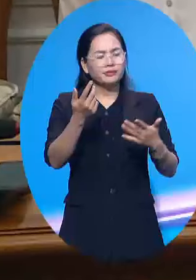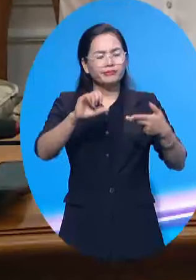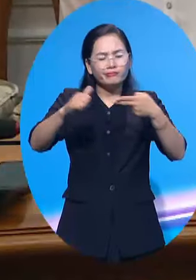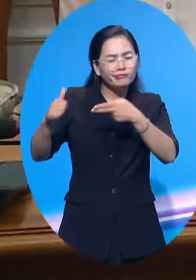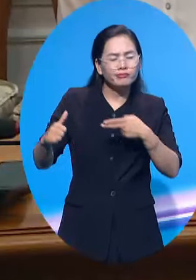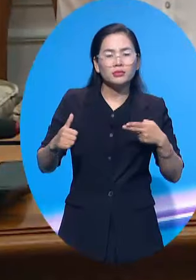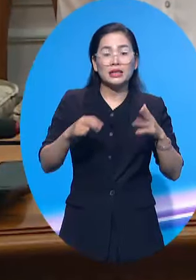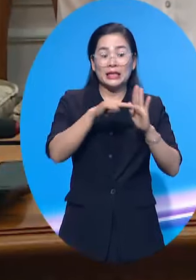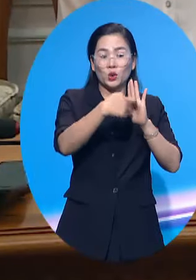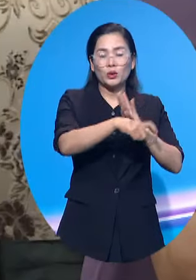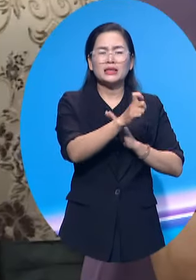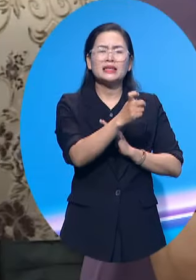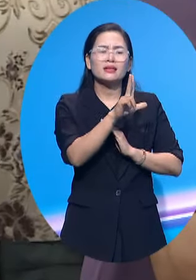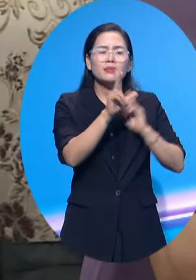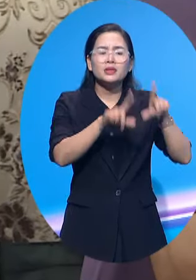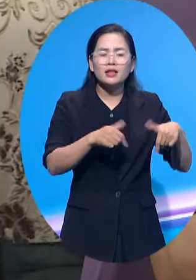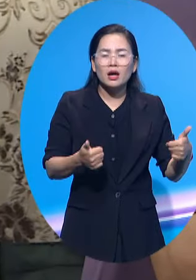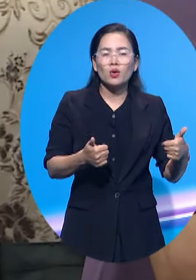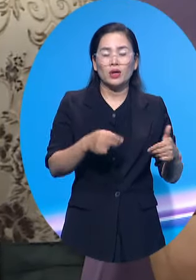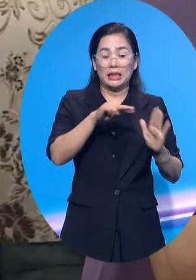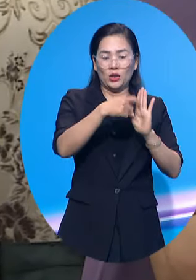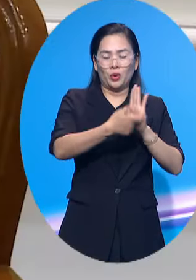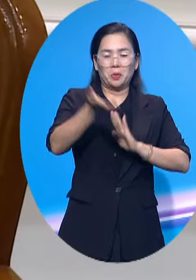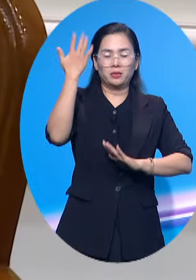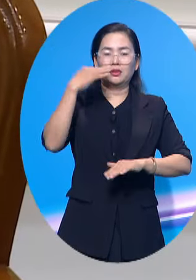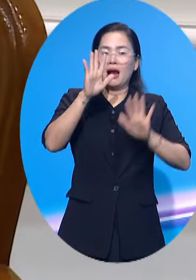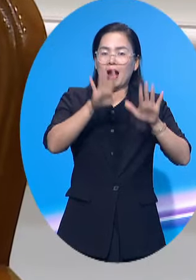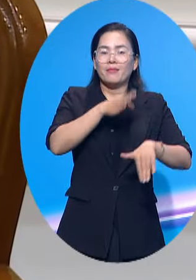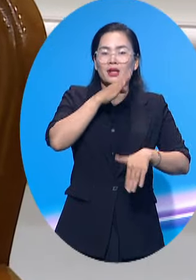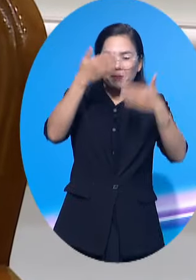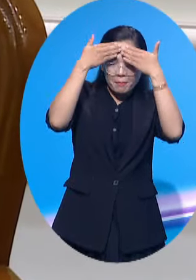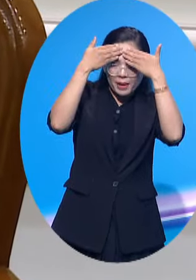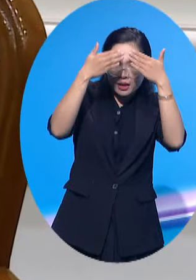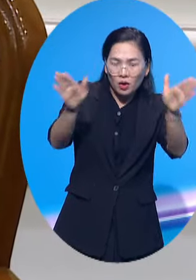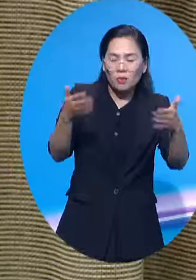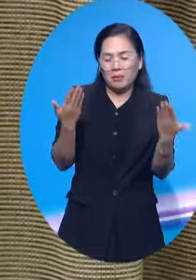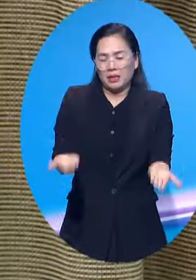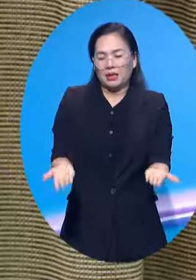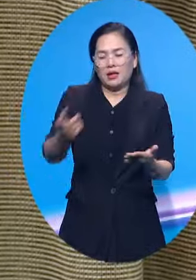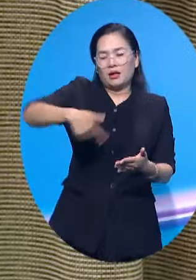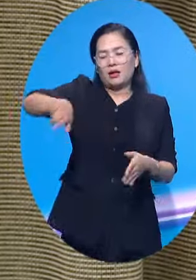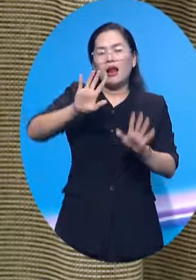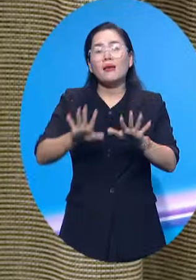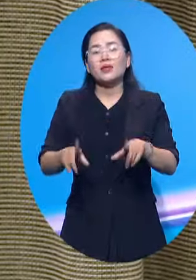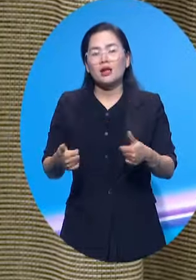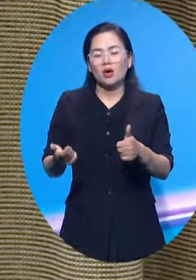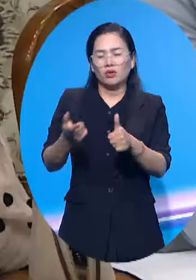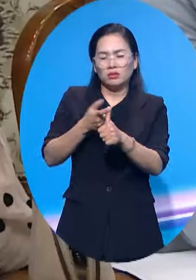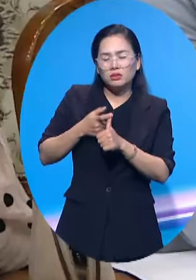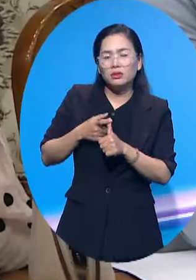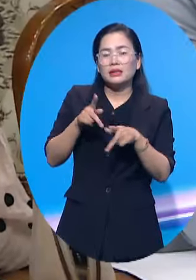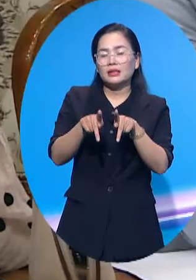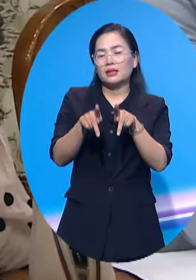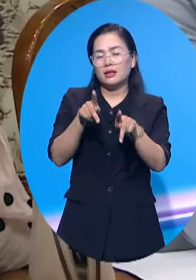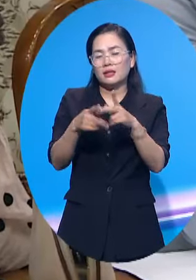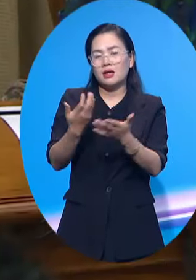và thực hiện nghị quyết 98 từ thời điểm nghị quyết có hiệu lực cho đến thời điểm hiện nay, phân tích những yếu tố tác động đến tình hình kinh tế xã